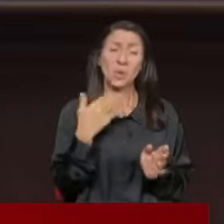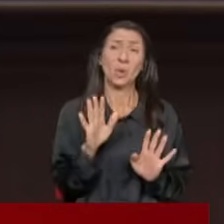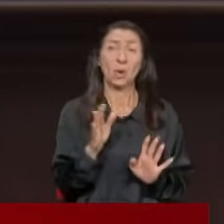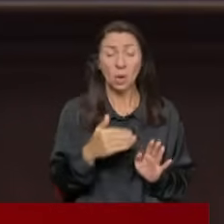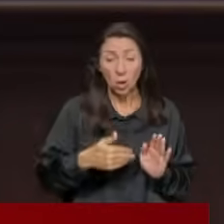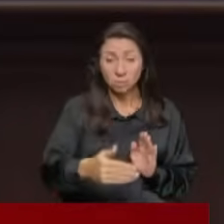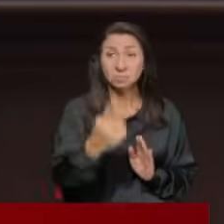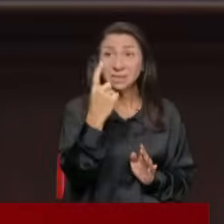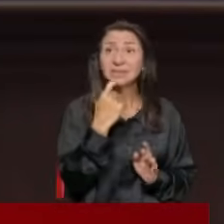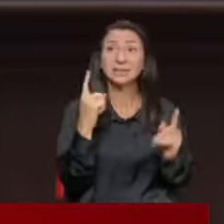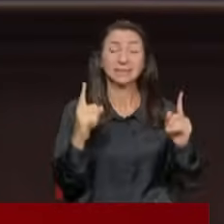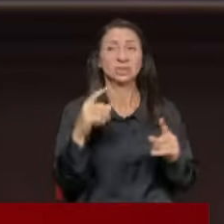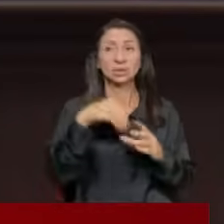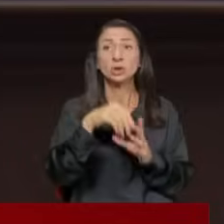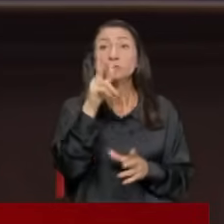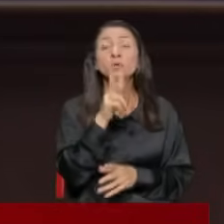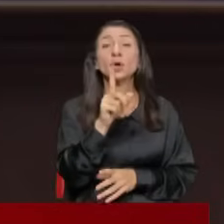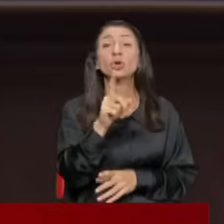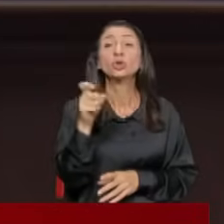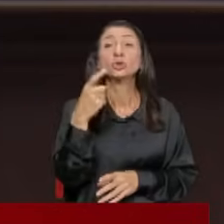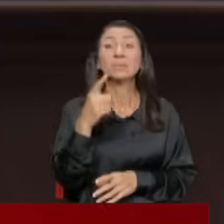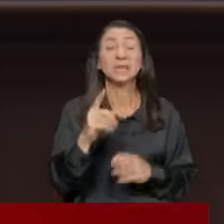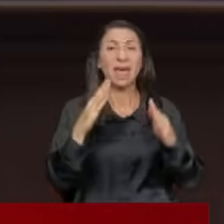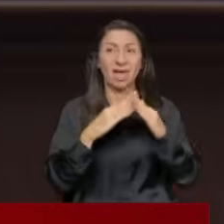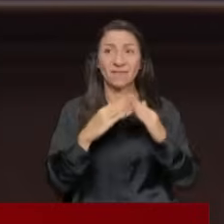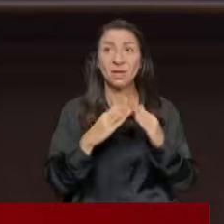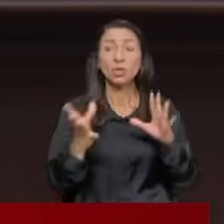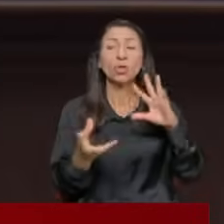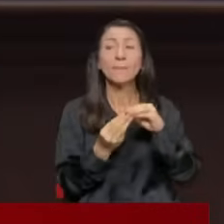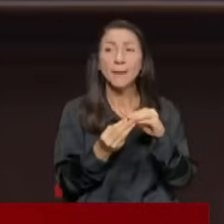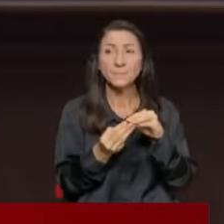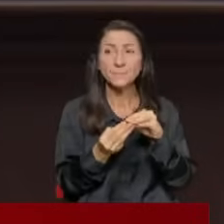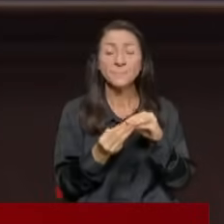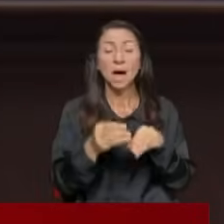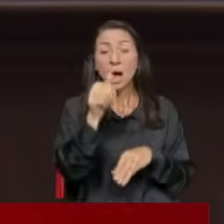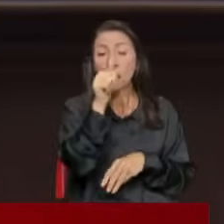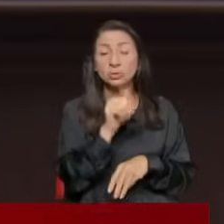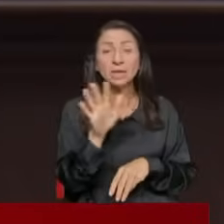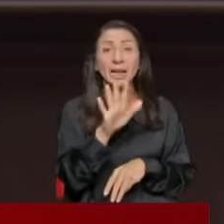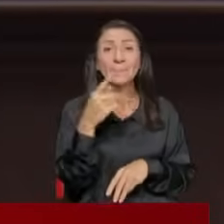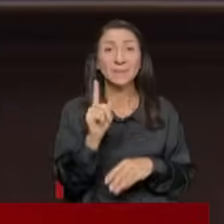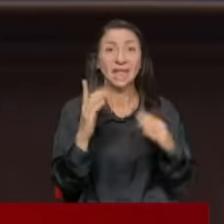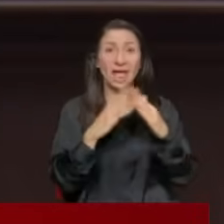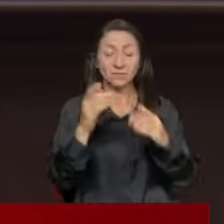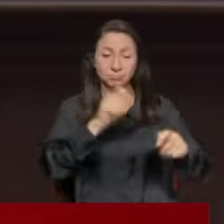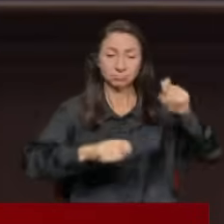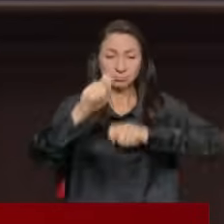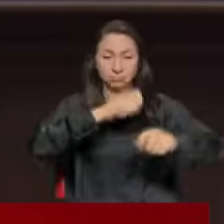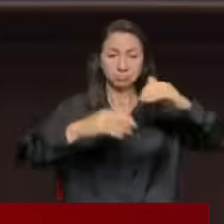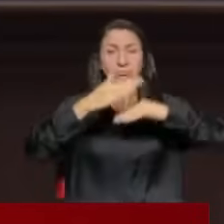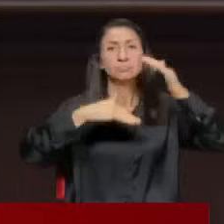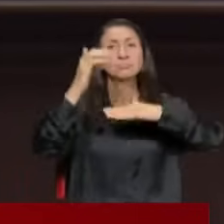Önümüzdeki bir yıl içinde 319 bin konut toplamda ise 150 bin konut yaparak